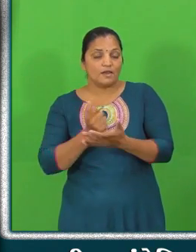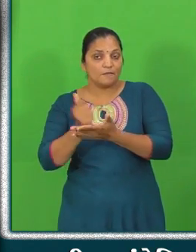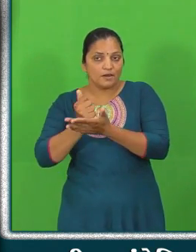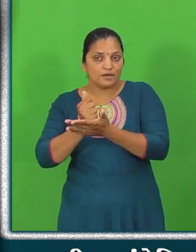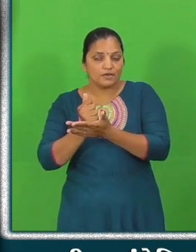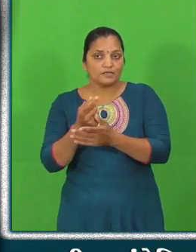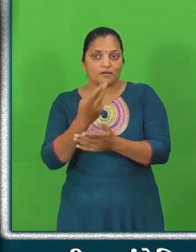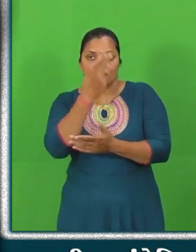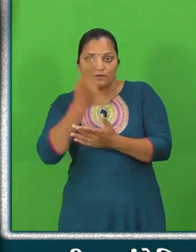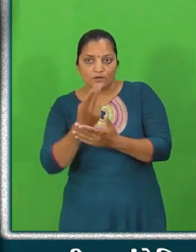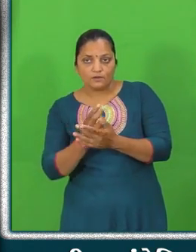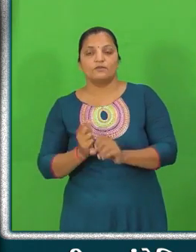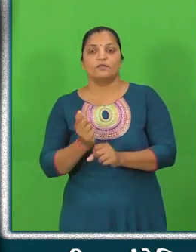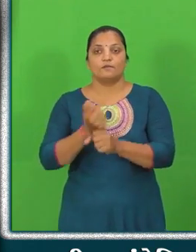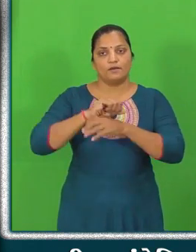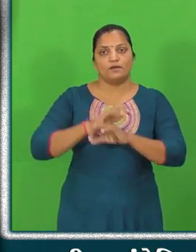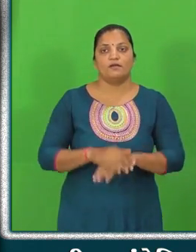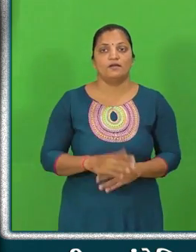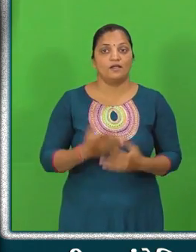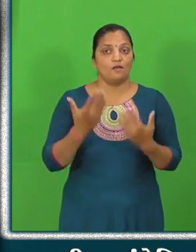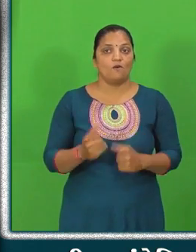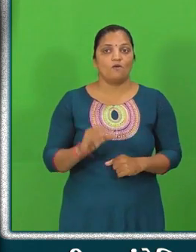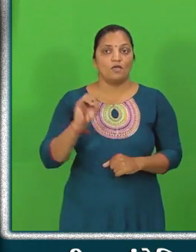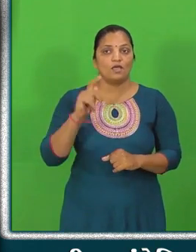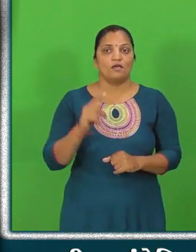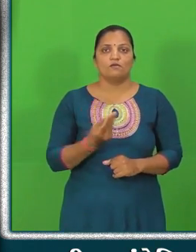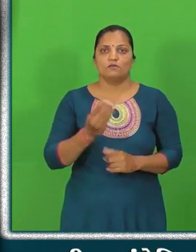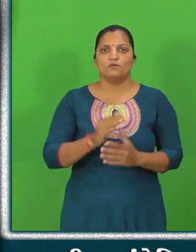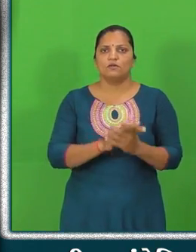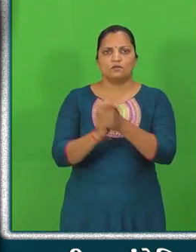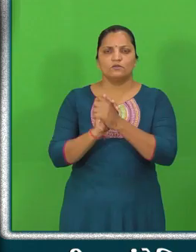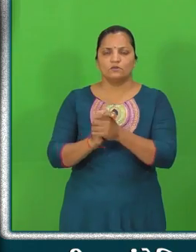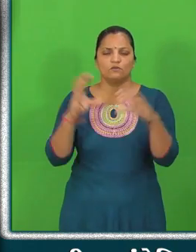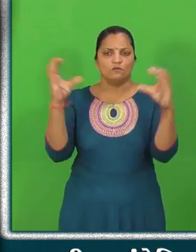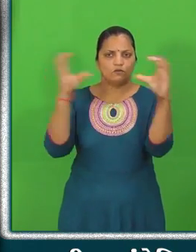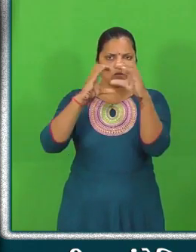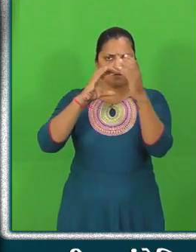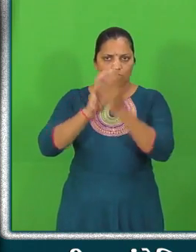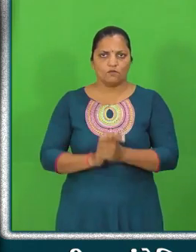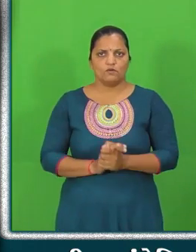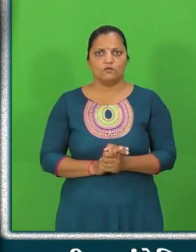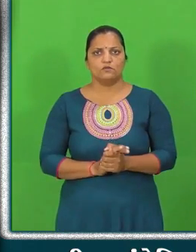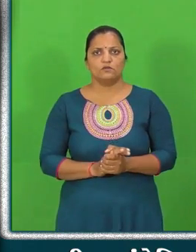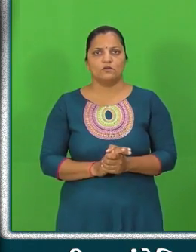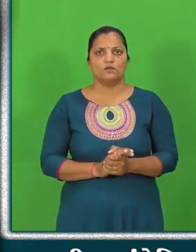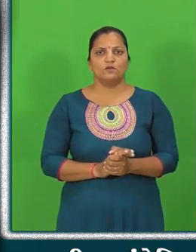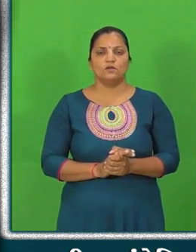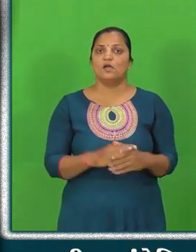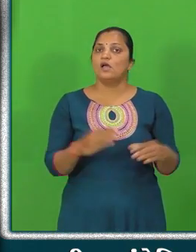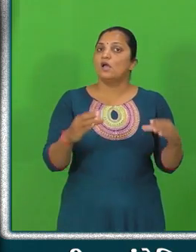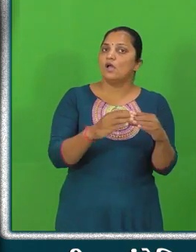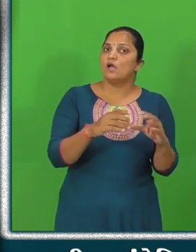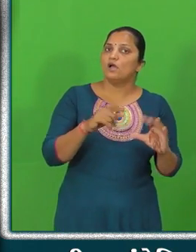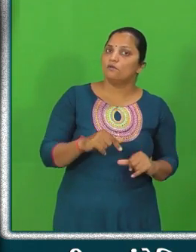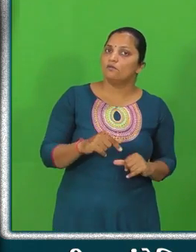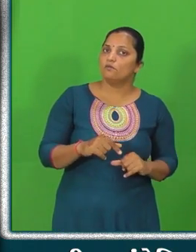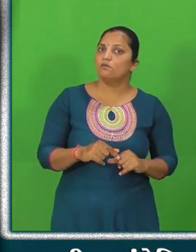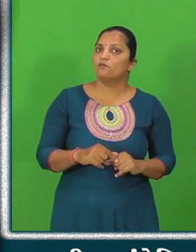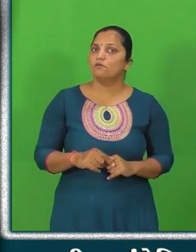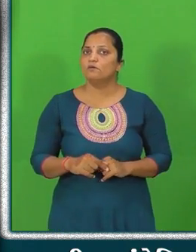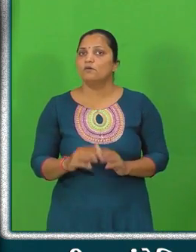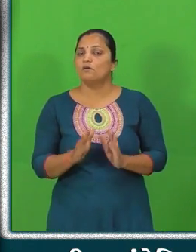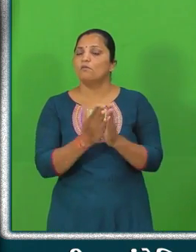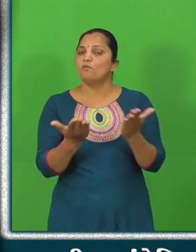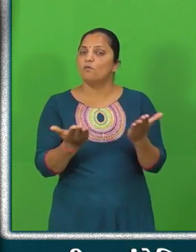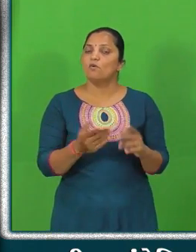પ્રેક્ટિસ કરવાની છે। હવે અહીંયા કેટલાક મિત્રો એવા કન્ફ્યુઝનમાં હોય કે સાહેબ બુકમાં આ કિરણ આપ્યું છે એટલે આ જ કિરણ, આ